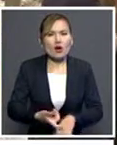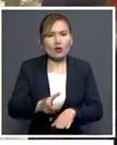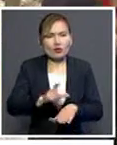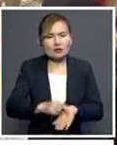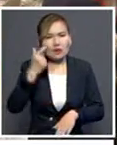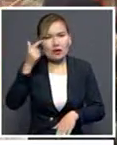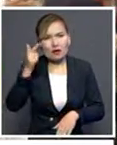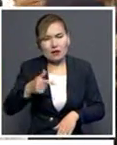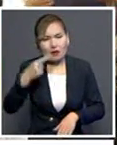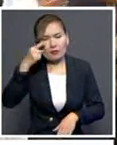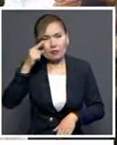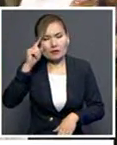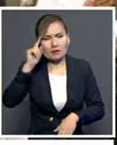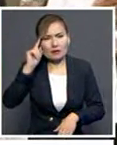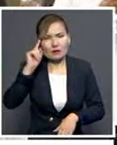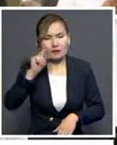салт дәстүрін,